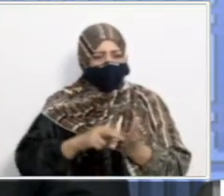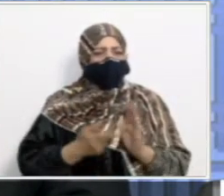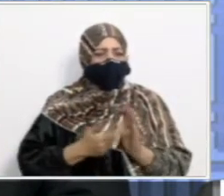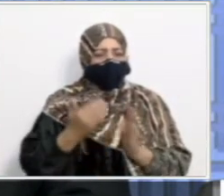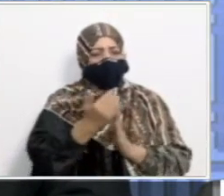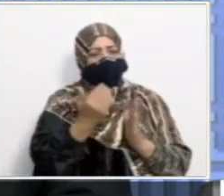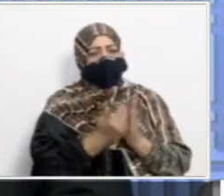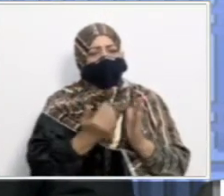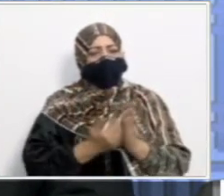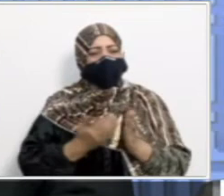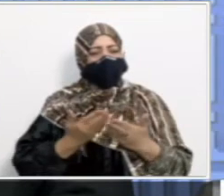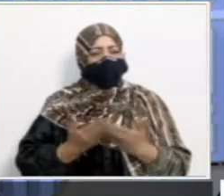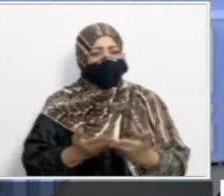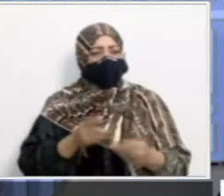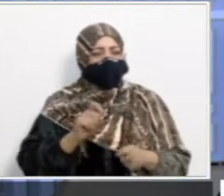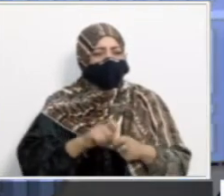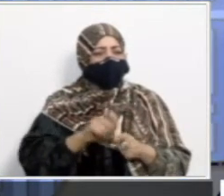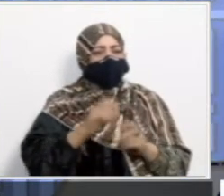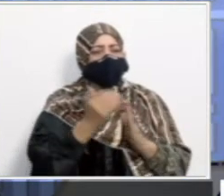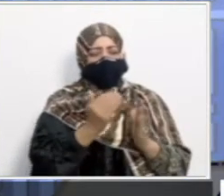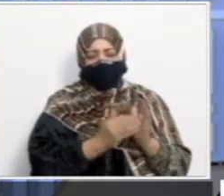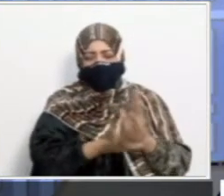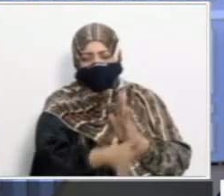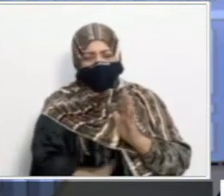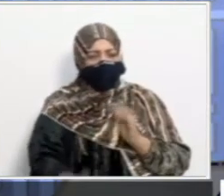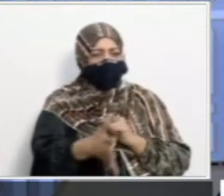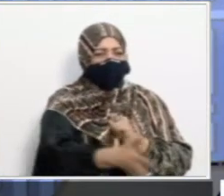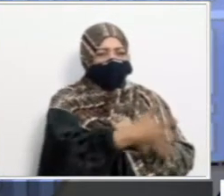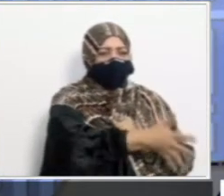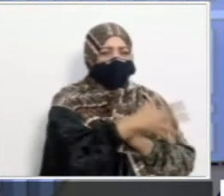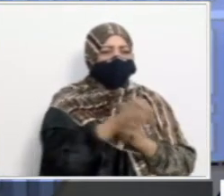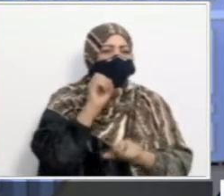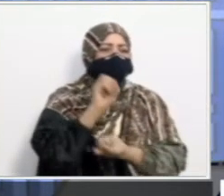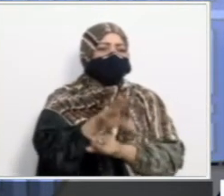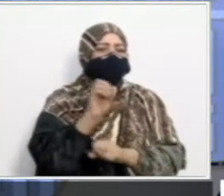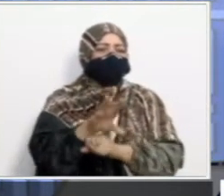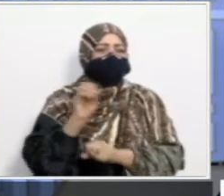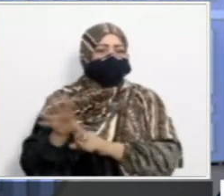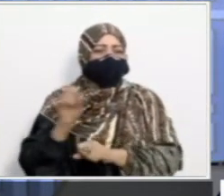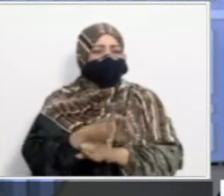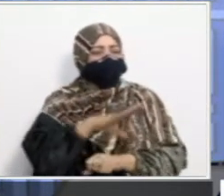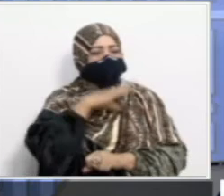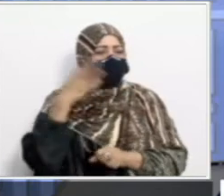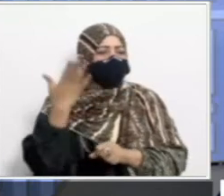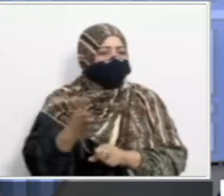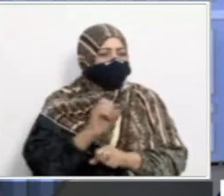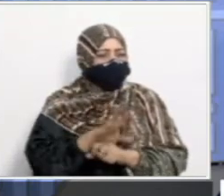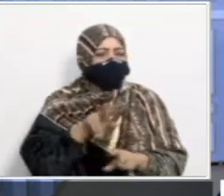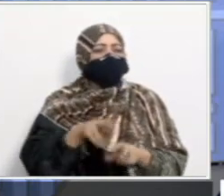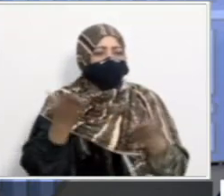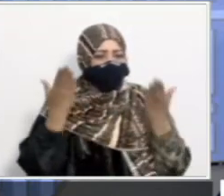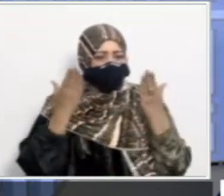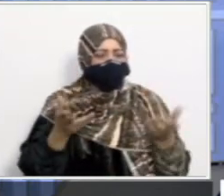للأطفال يكون هادفا وفيه من الخير الشيء الكثير في القناة. ندعو القناة لتبني هذا الاقتراح، وأيضا برنامج